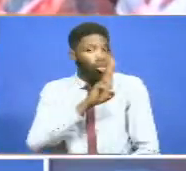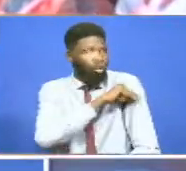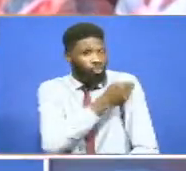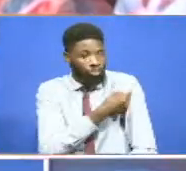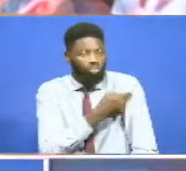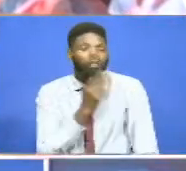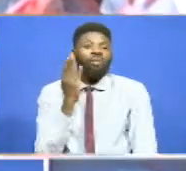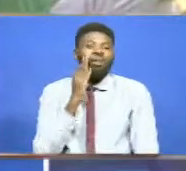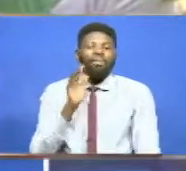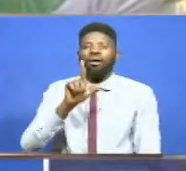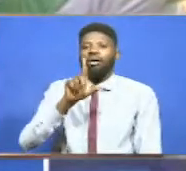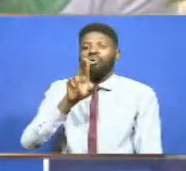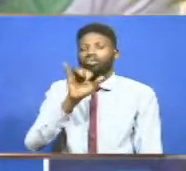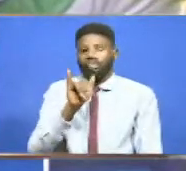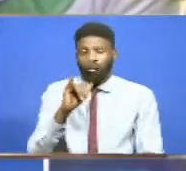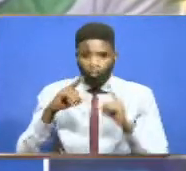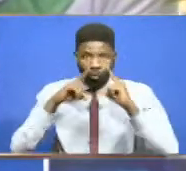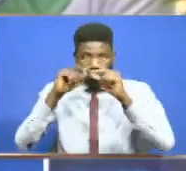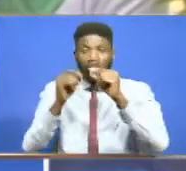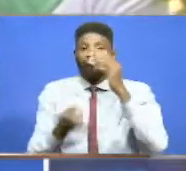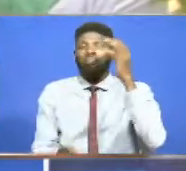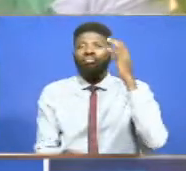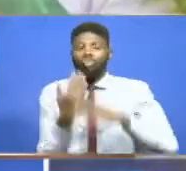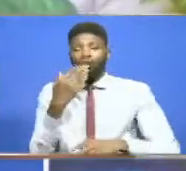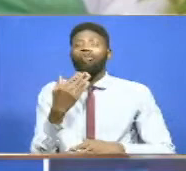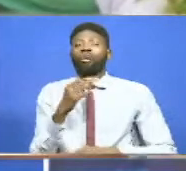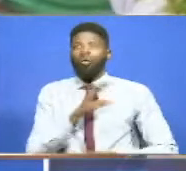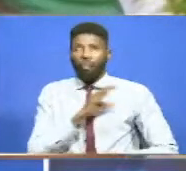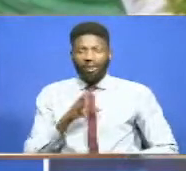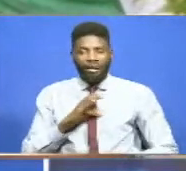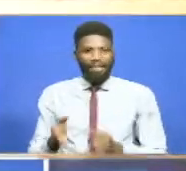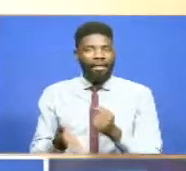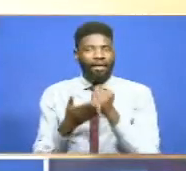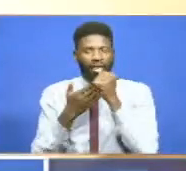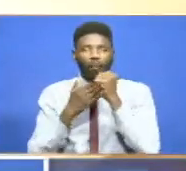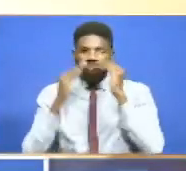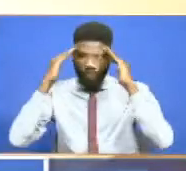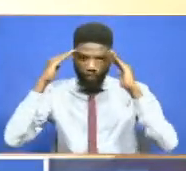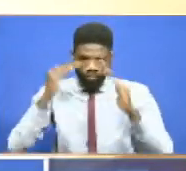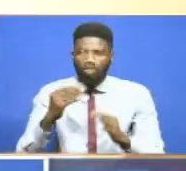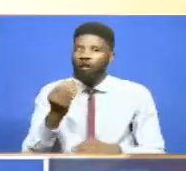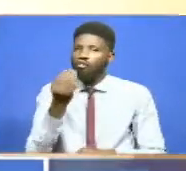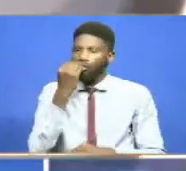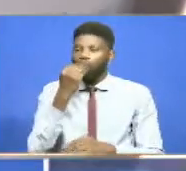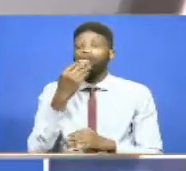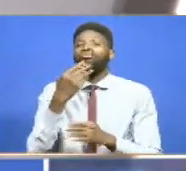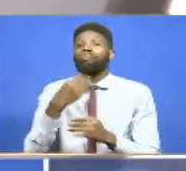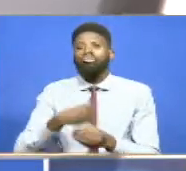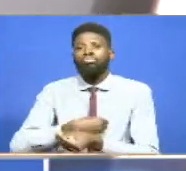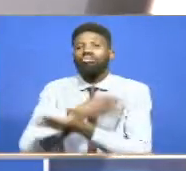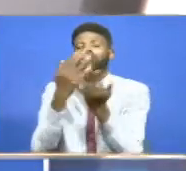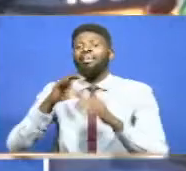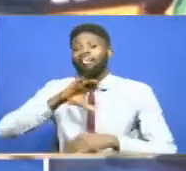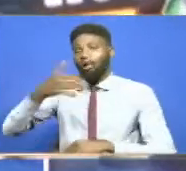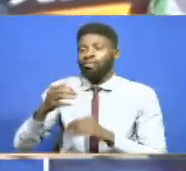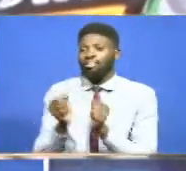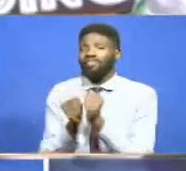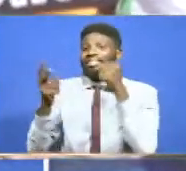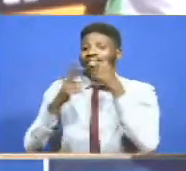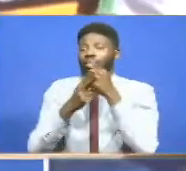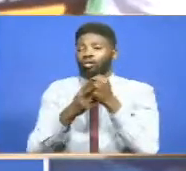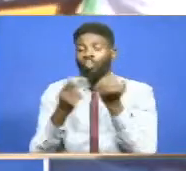Kibaki. Kananu amesema wamebuni kikundi kitakachoshughulikia swala hilo katika kaunti ndogo 17 zenye wakazi